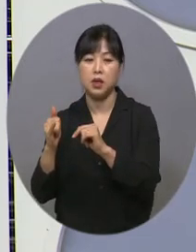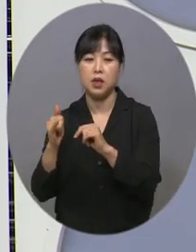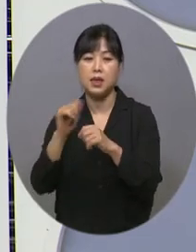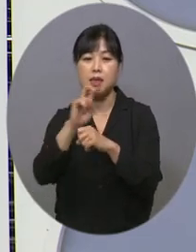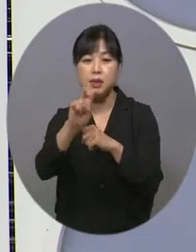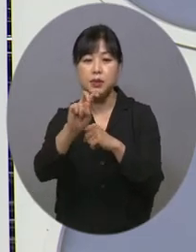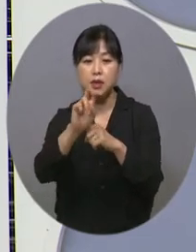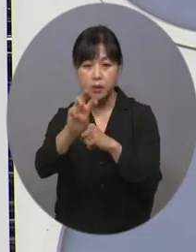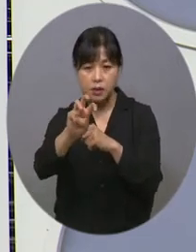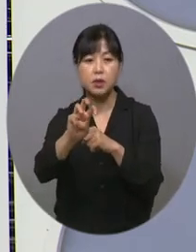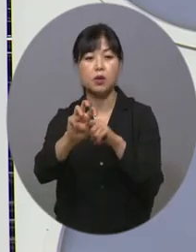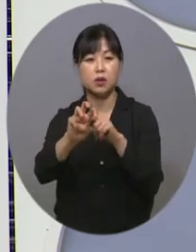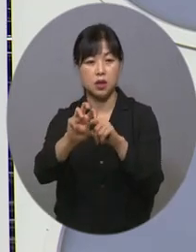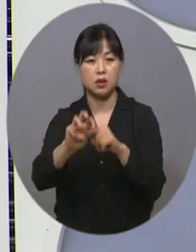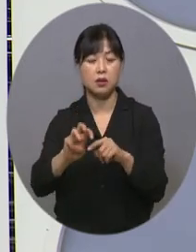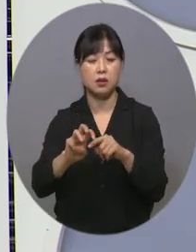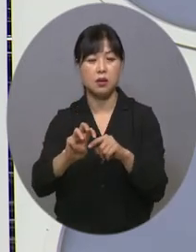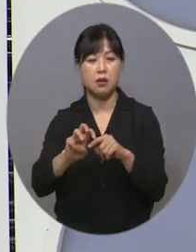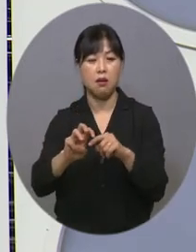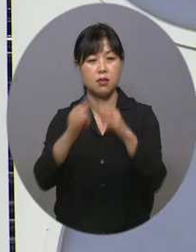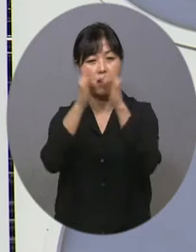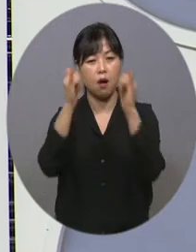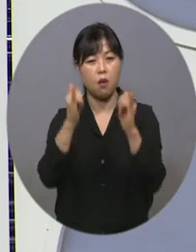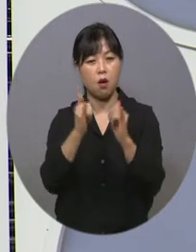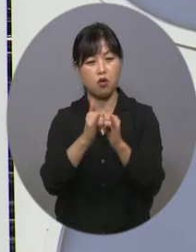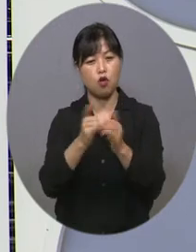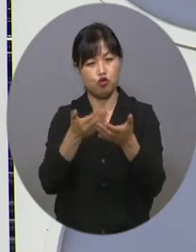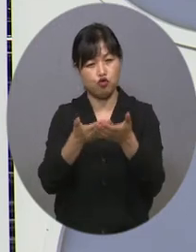뒤에는 세대 사회 주인공이 되기 때문에